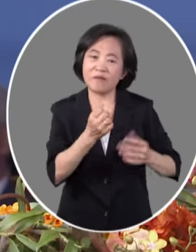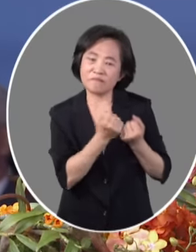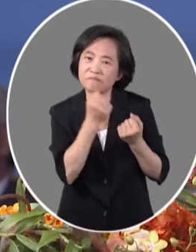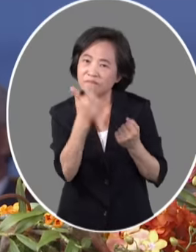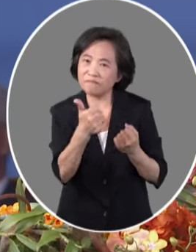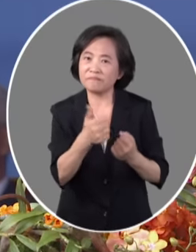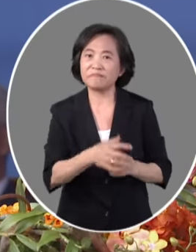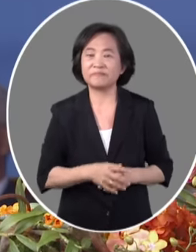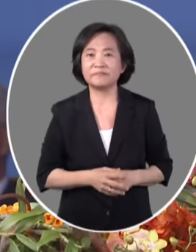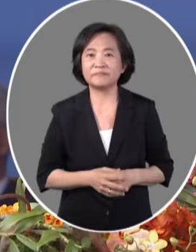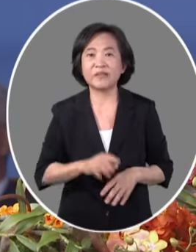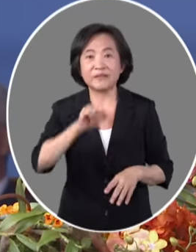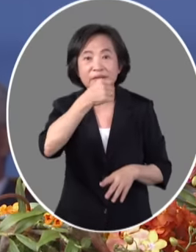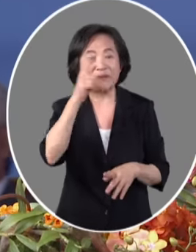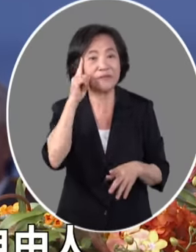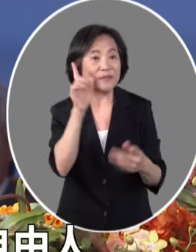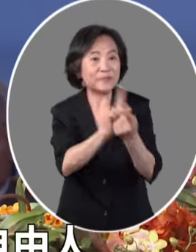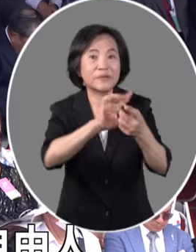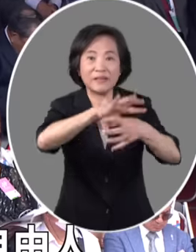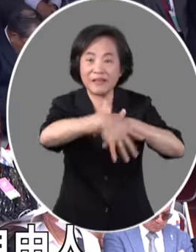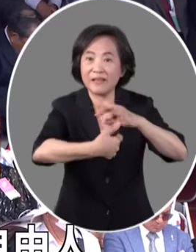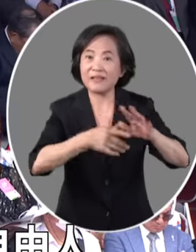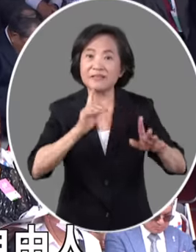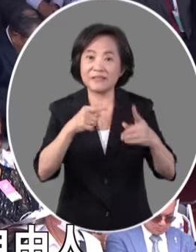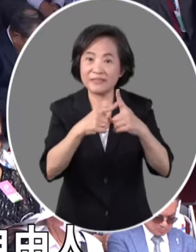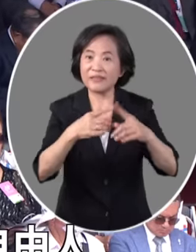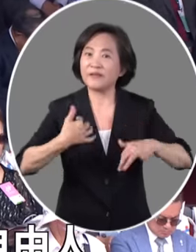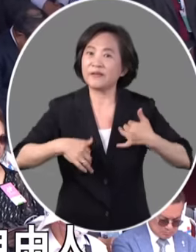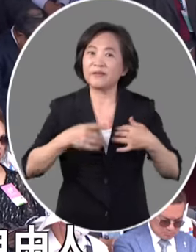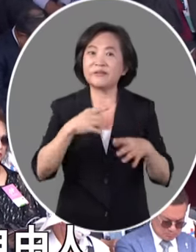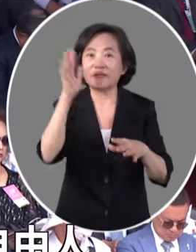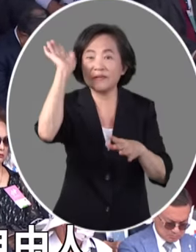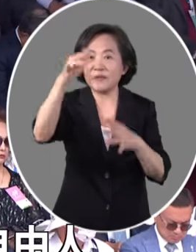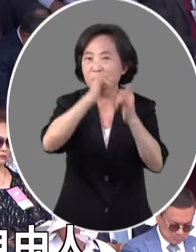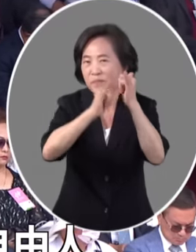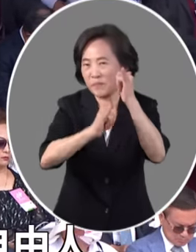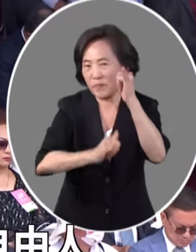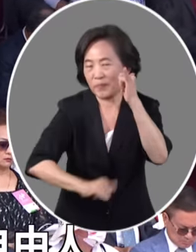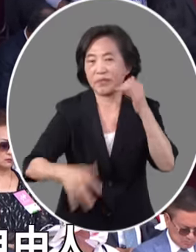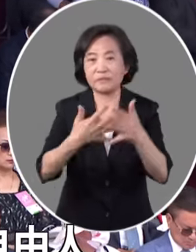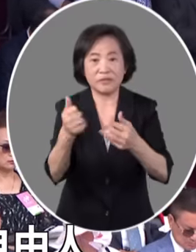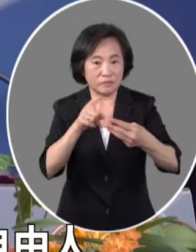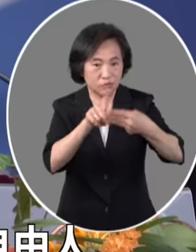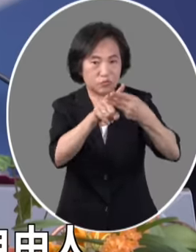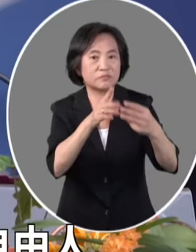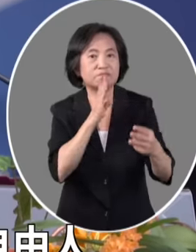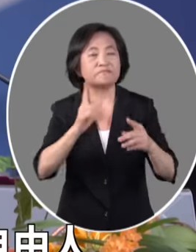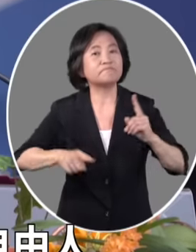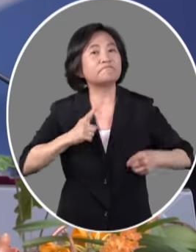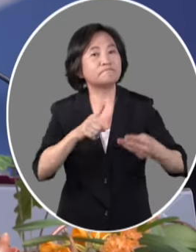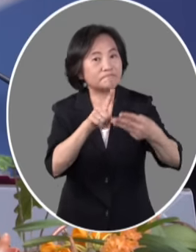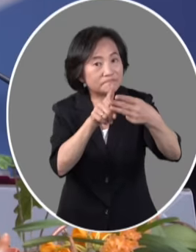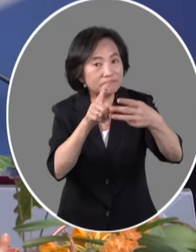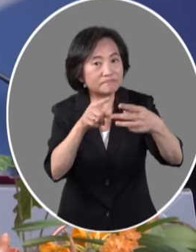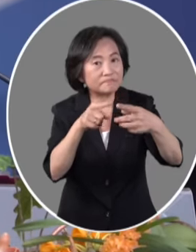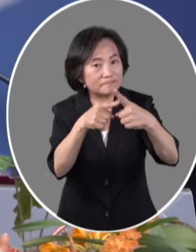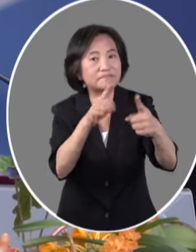台湾人乐为世界人，也将世世代代做民主人、自由人。